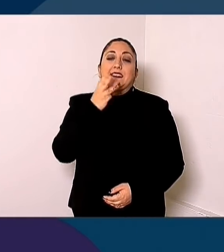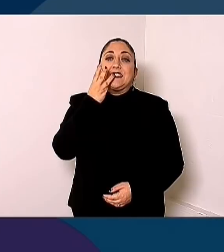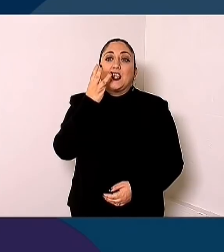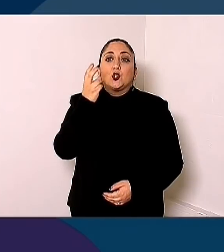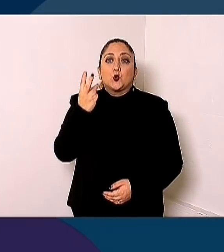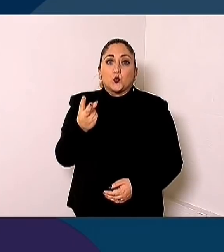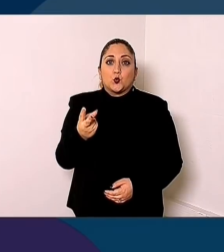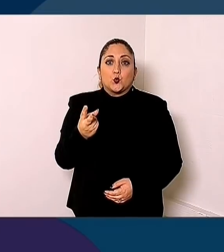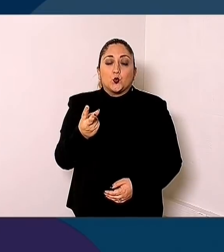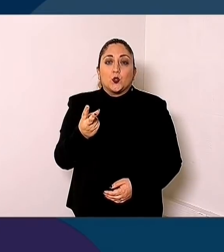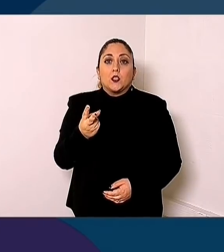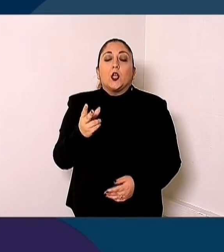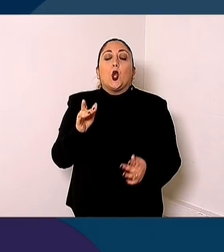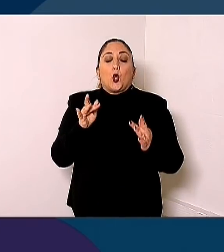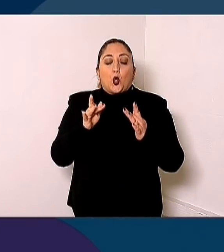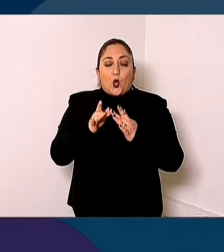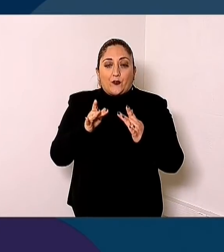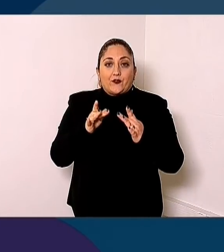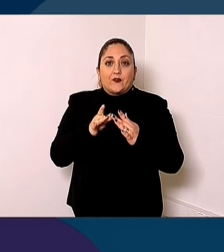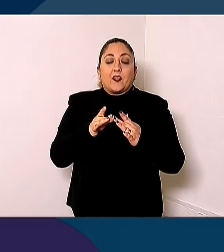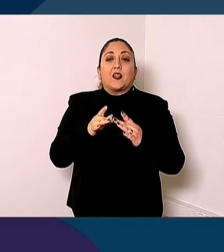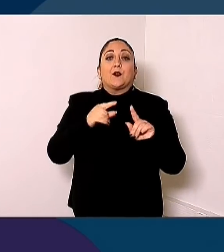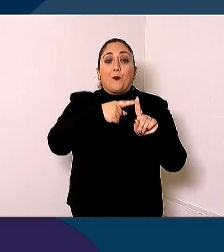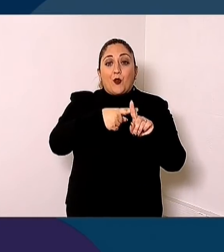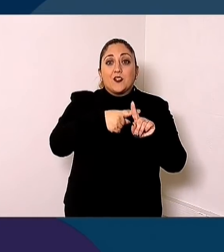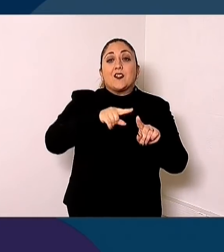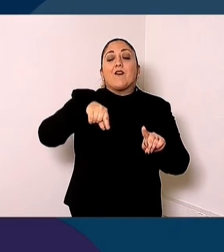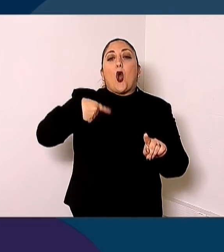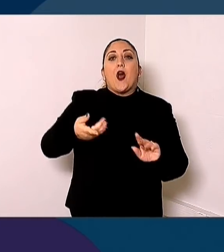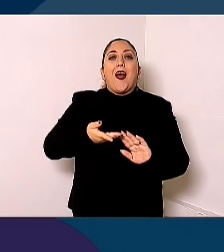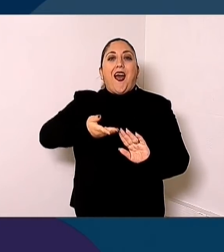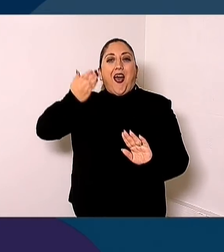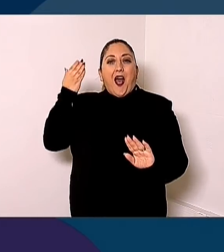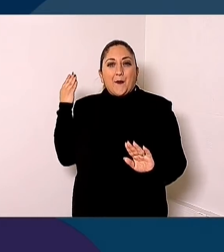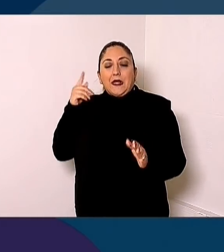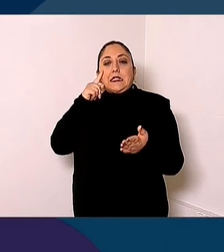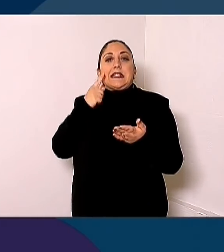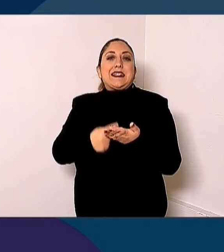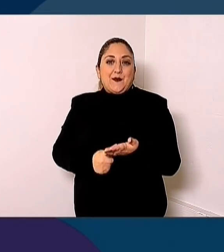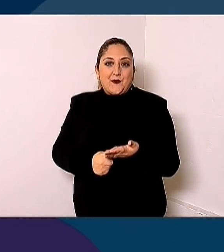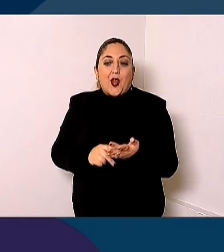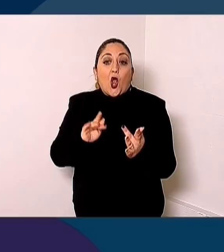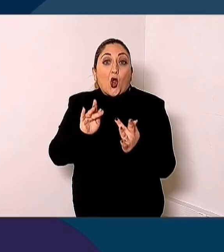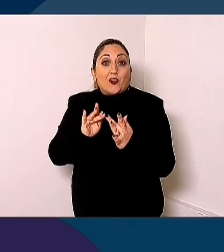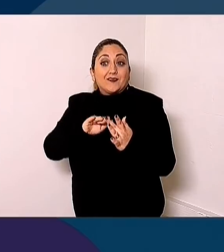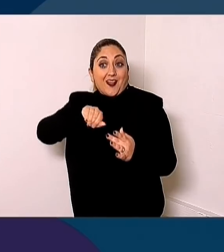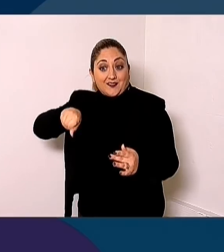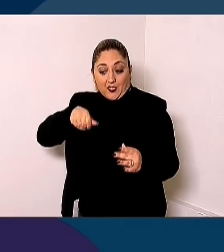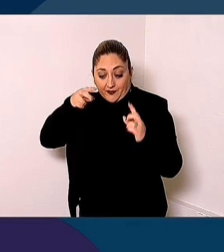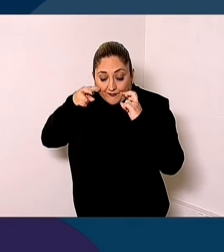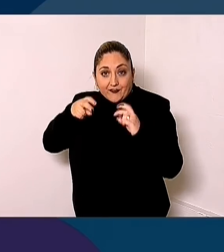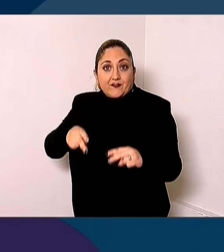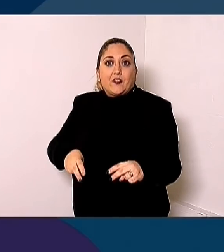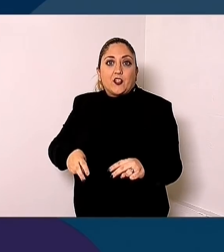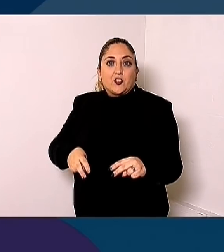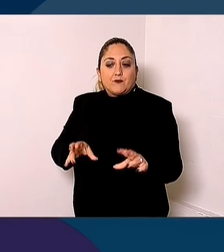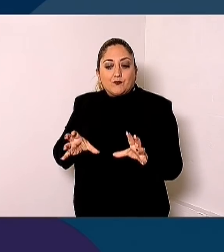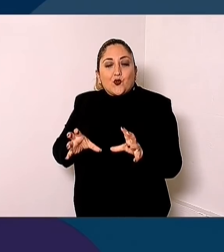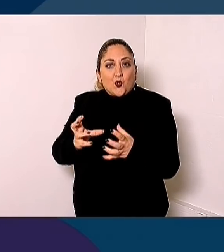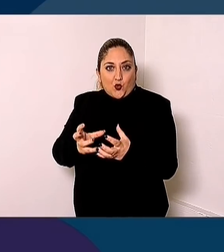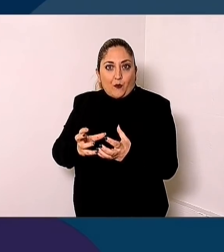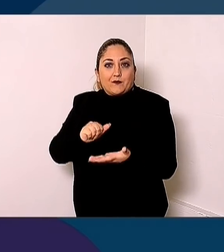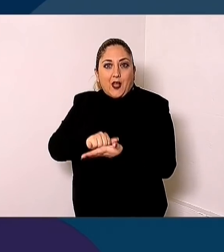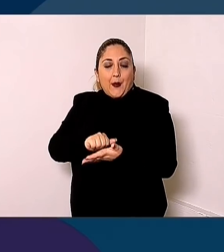32 sena li huwa wkoll relatat ma' każ pożittiv ta' qabel li qbadnieh permezz tal-contact tracing li dan il-cluster